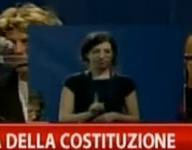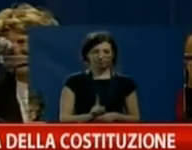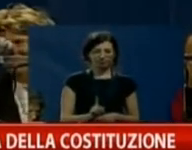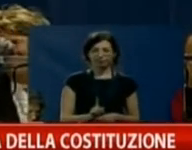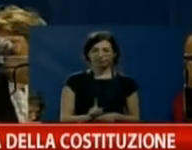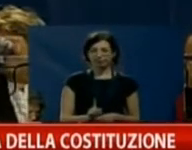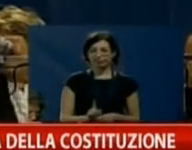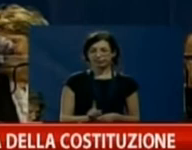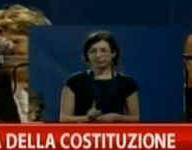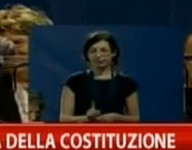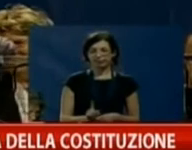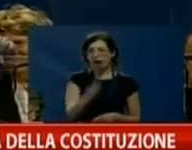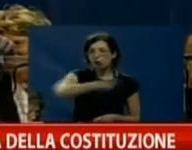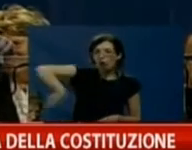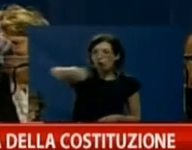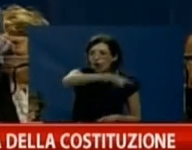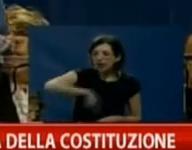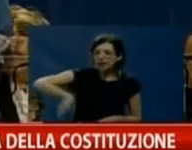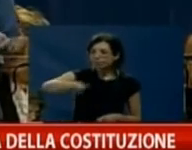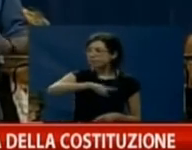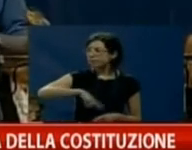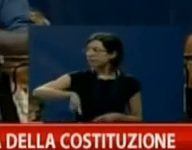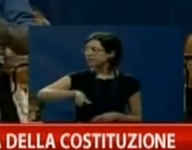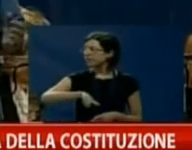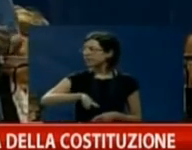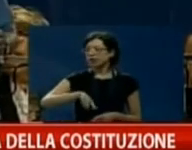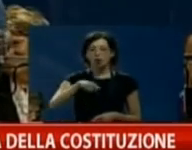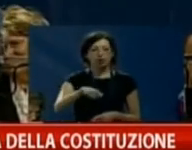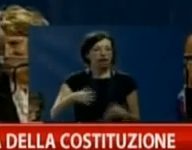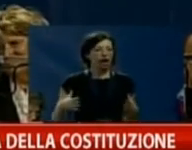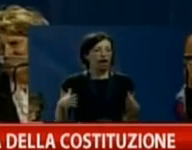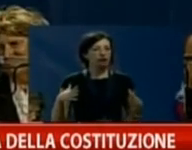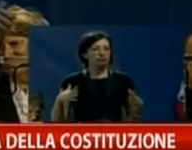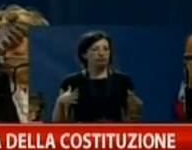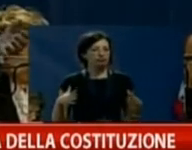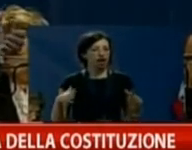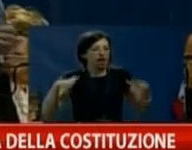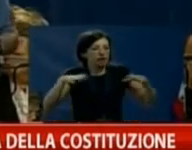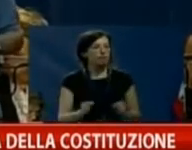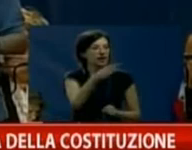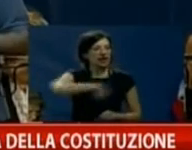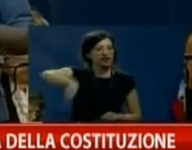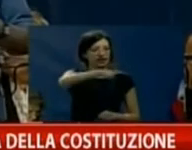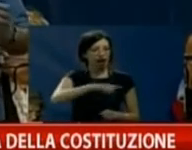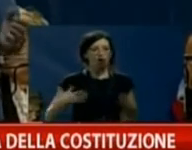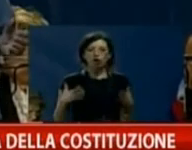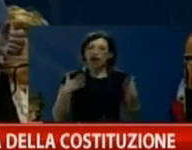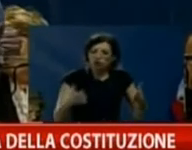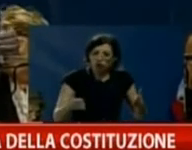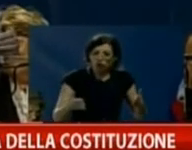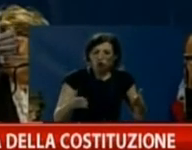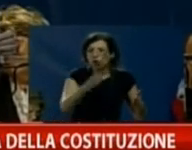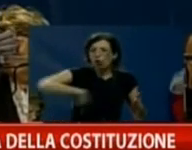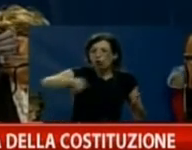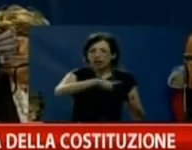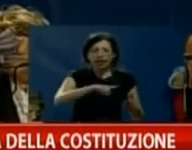questa impresa che abbiamo, con, forse con molta temerarietà, forse con un